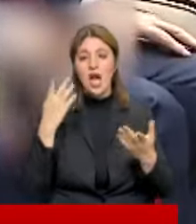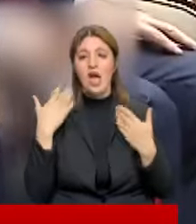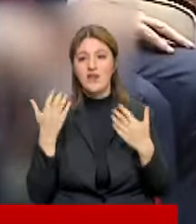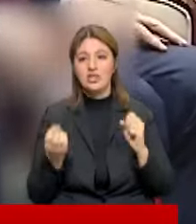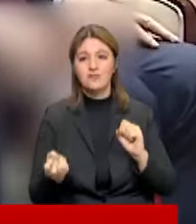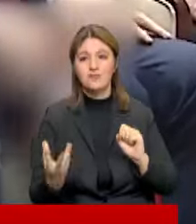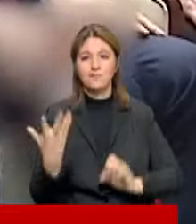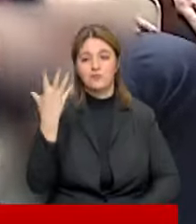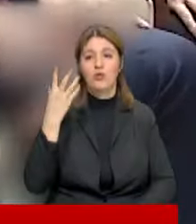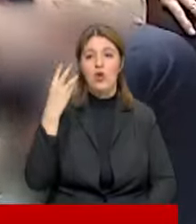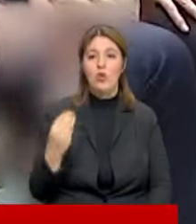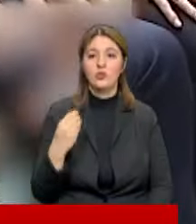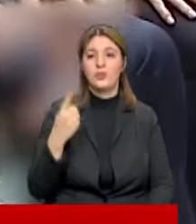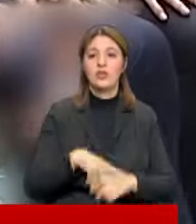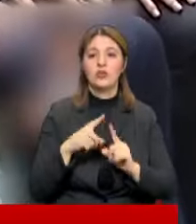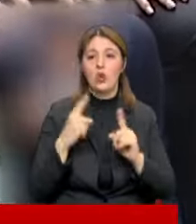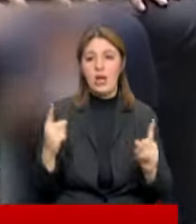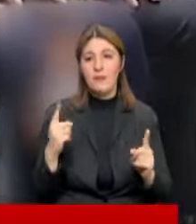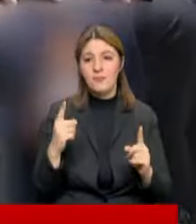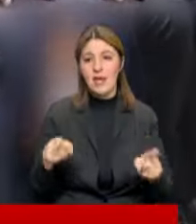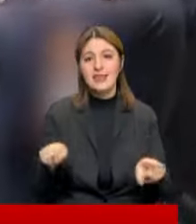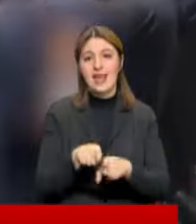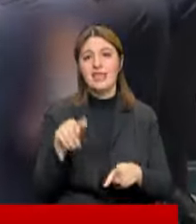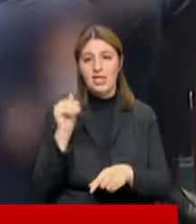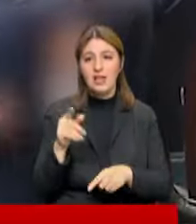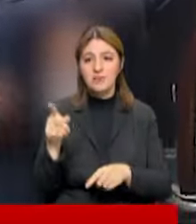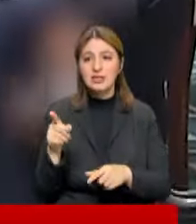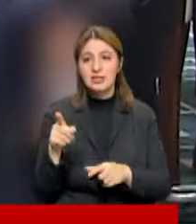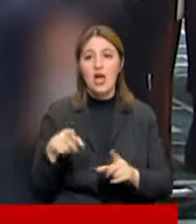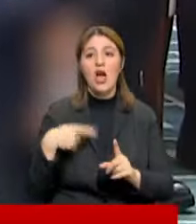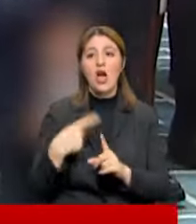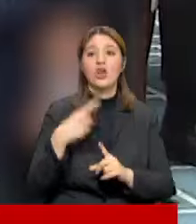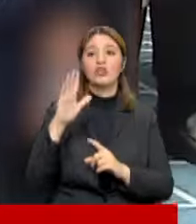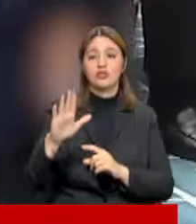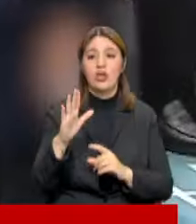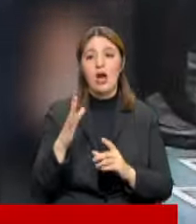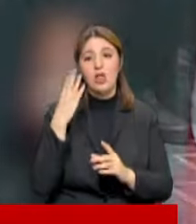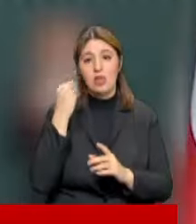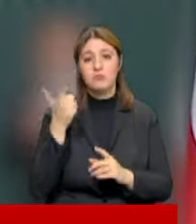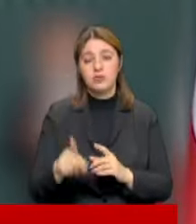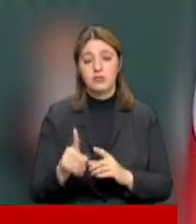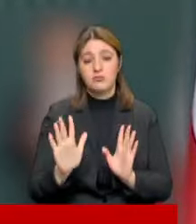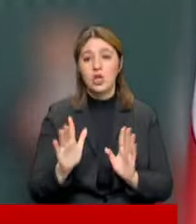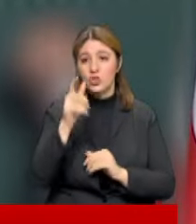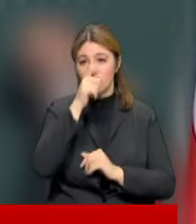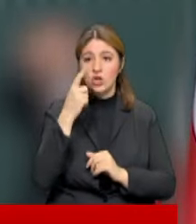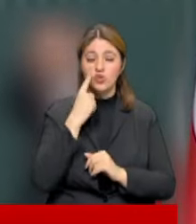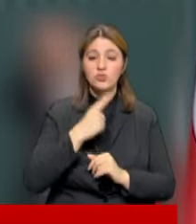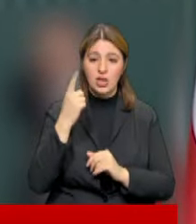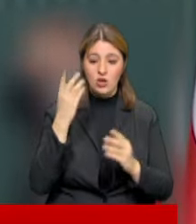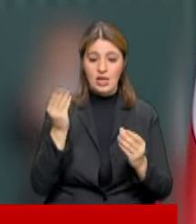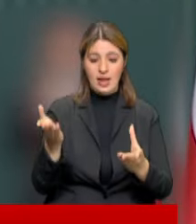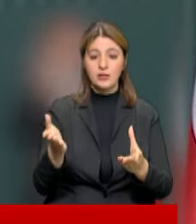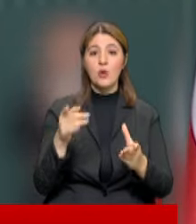filizlenmeye başladığı bir döneme tekabül etmesi Ayrıca manidardır Türkiye Cumhuriyeti